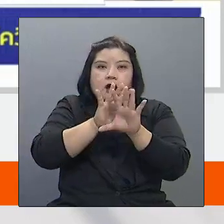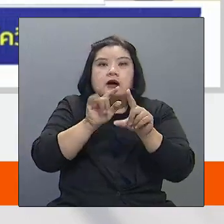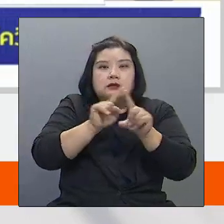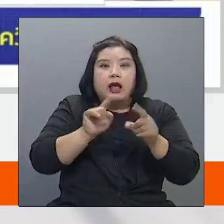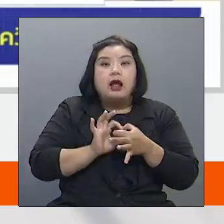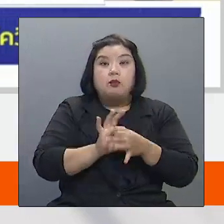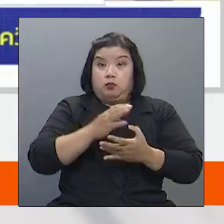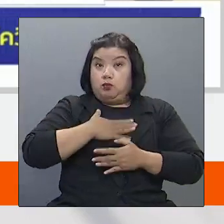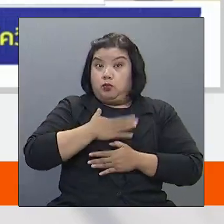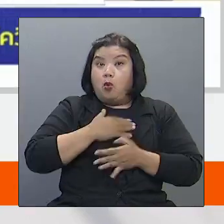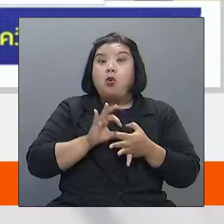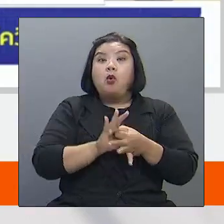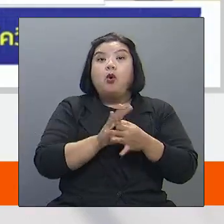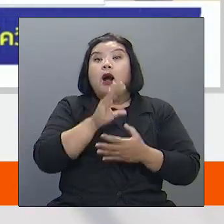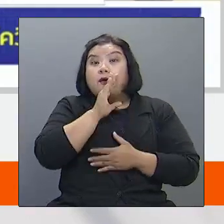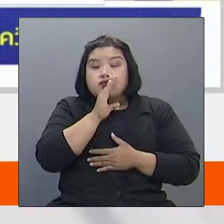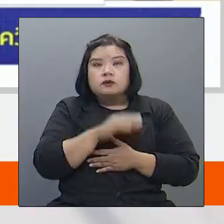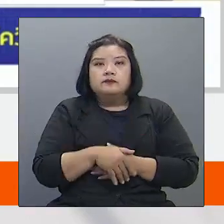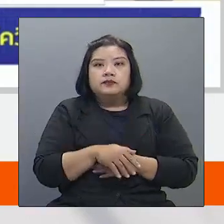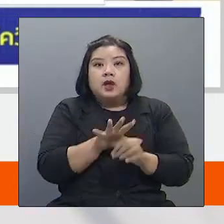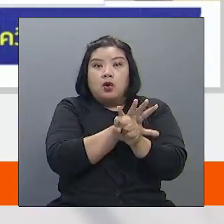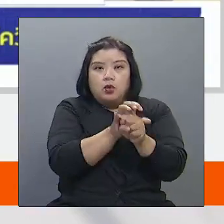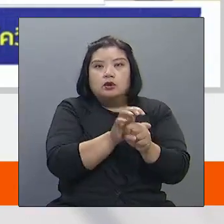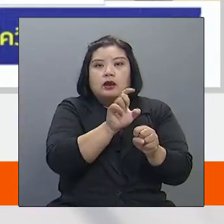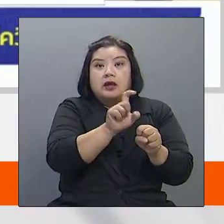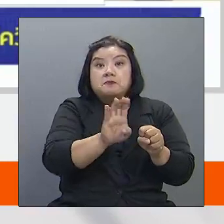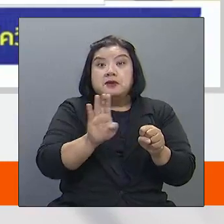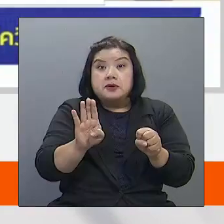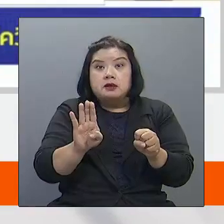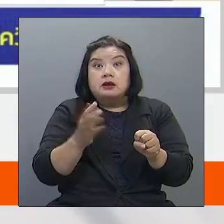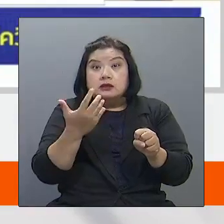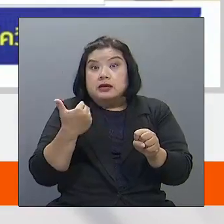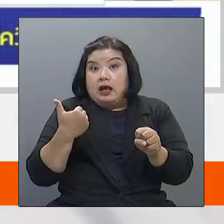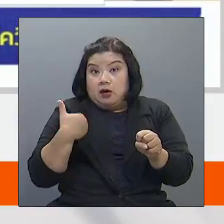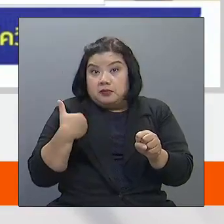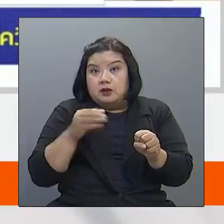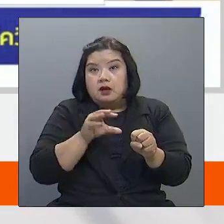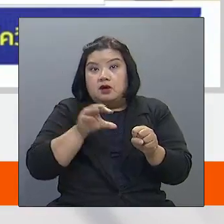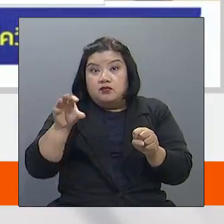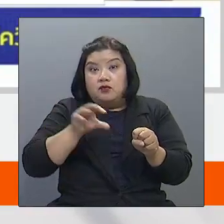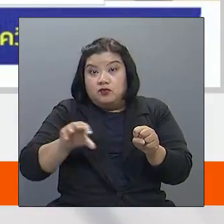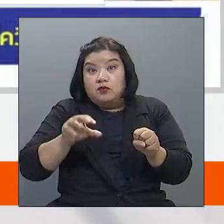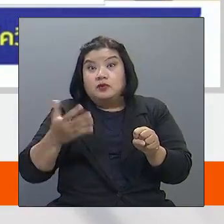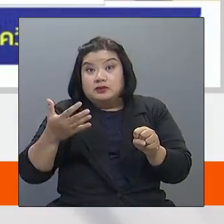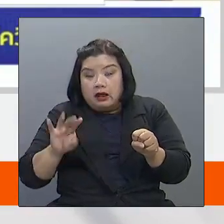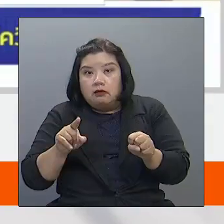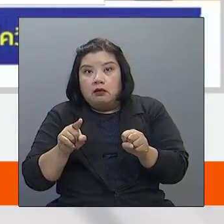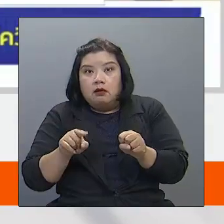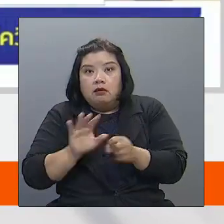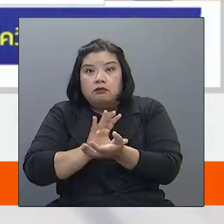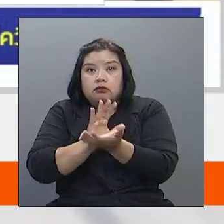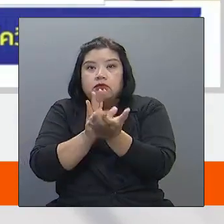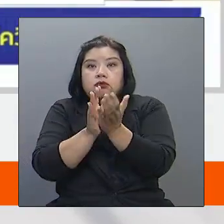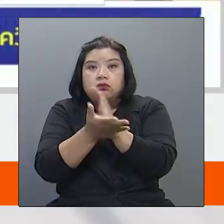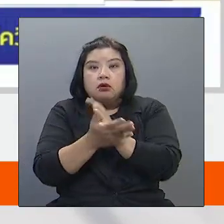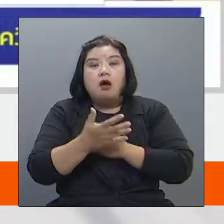ลก็คือว่าถ้า XBB เกิดการไปรวมสายพันธุ์กันมาแล้วครั้งหนึ่งเนี่ยแล้วการเดินทางของค